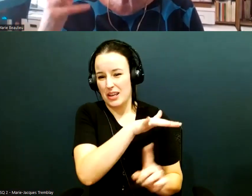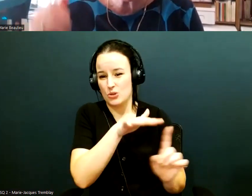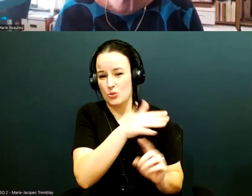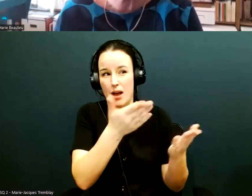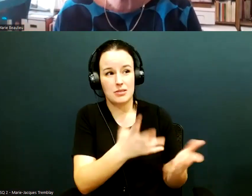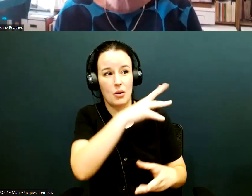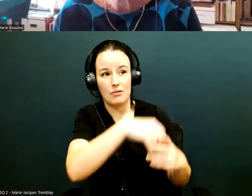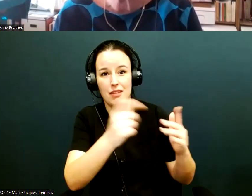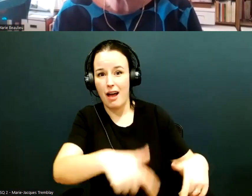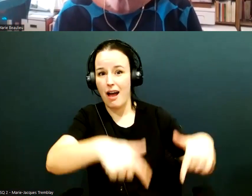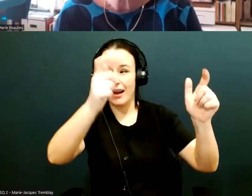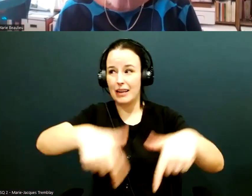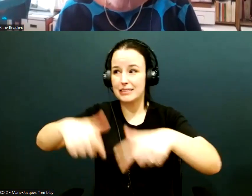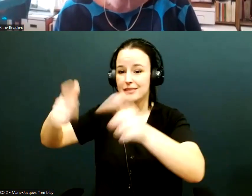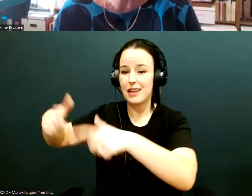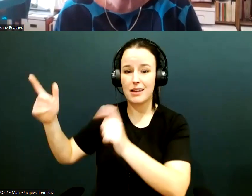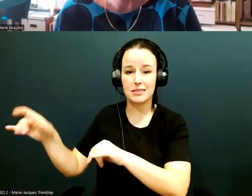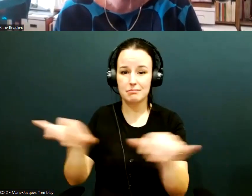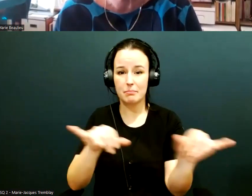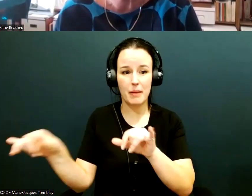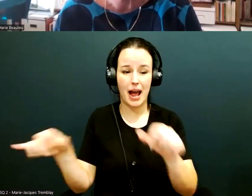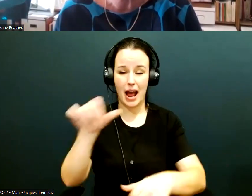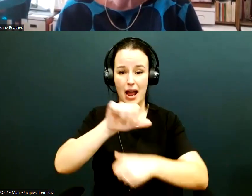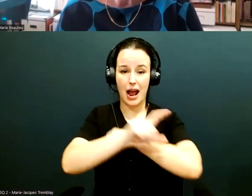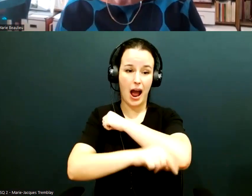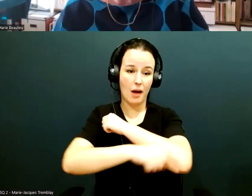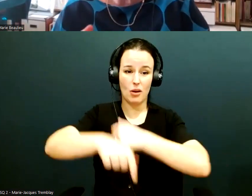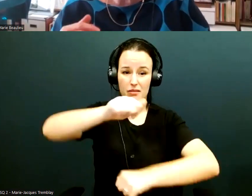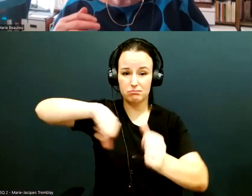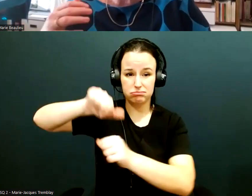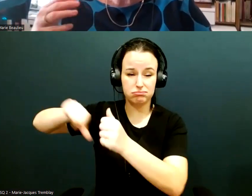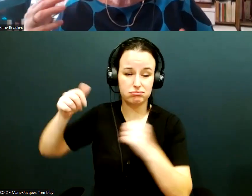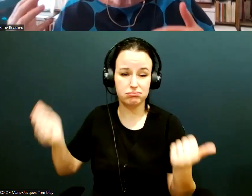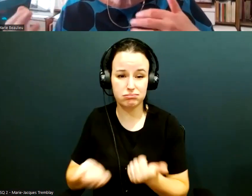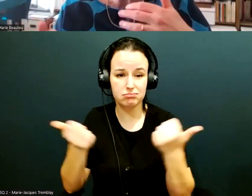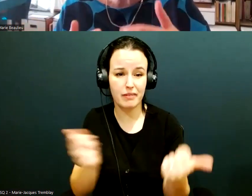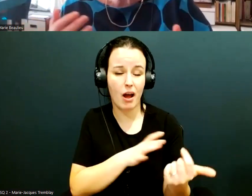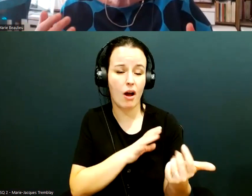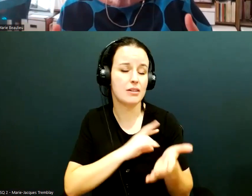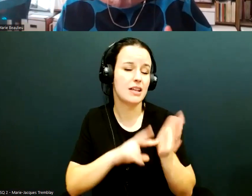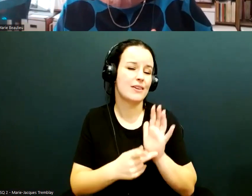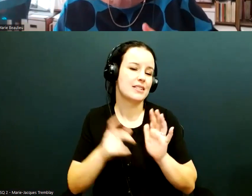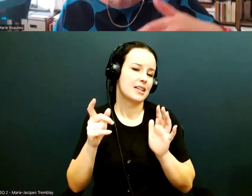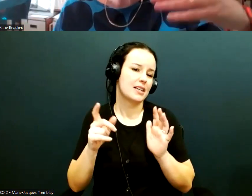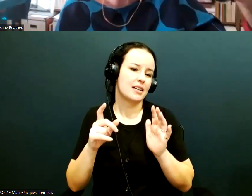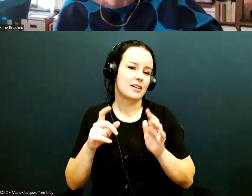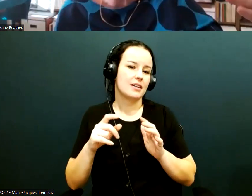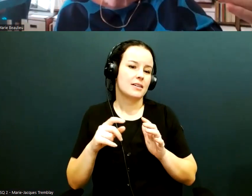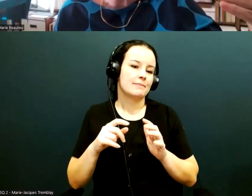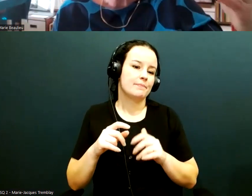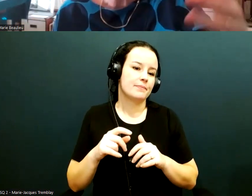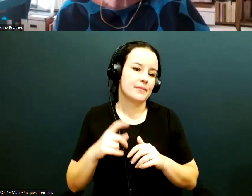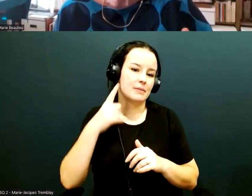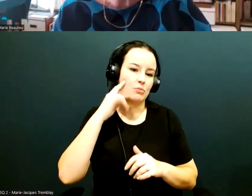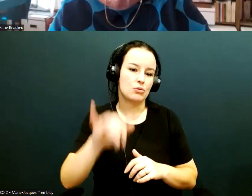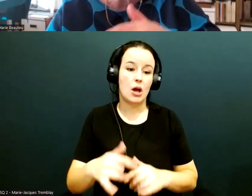Même parmi les résidents, il y a énormément de roulements dans ces résidences-là. Donc, c'est un travail de fond et c'est pas pour rien que vers